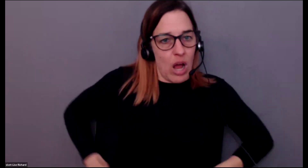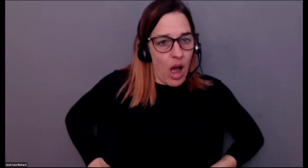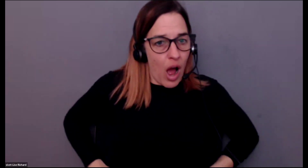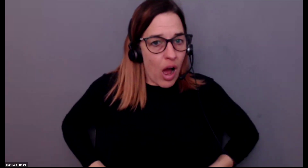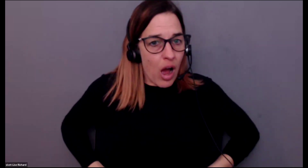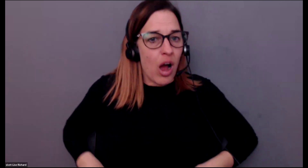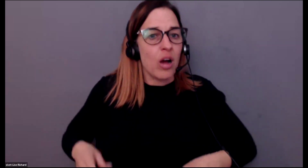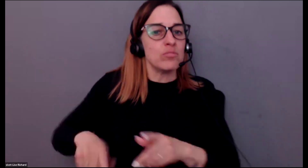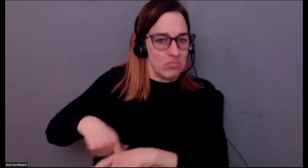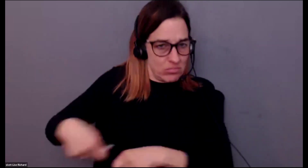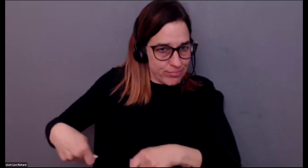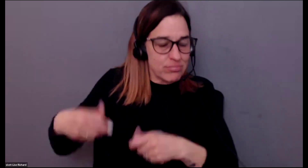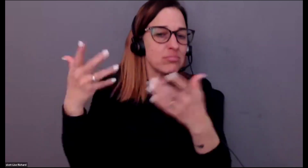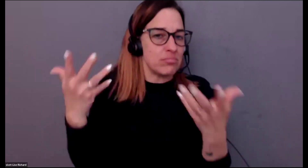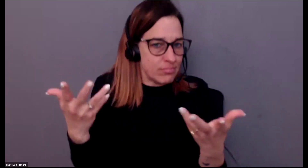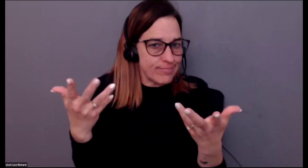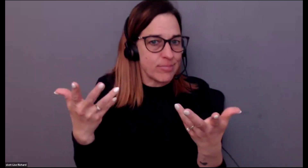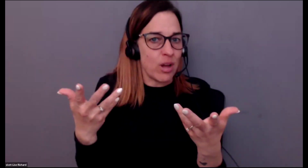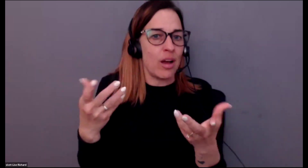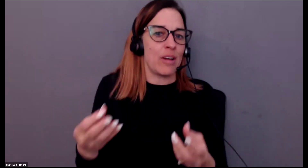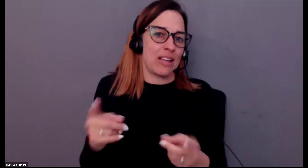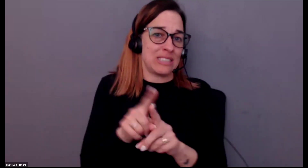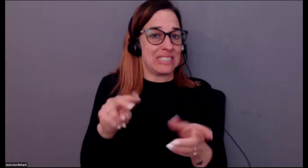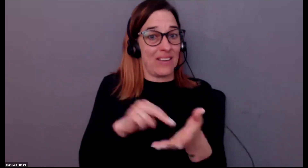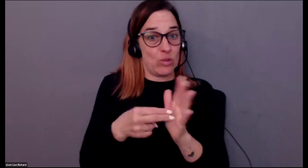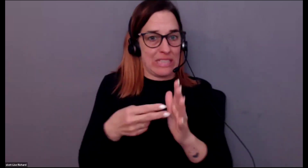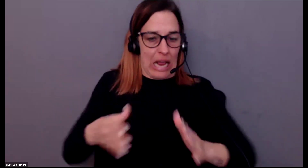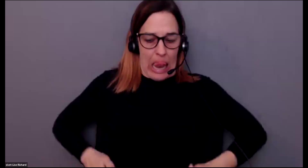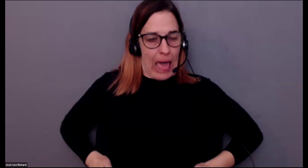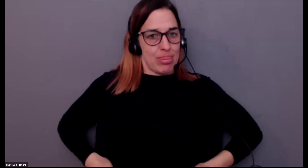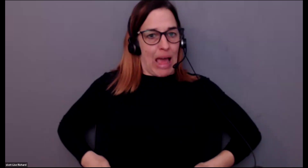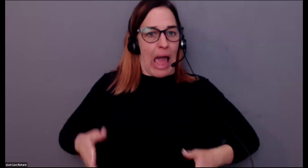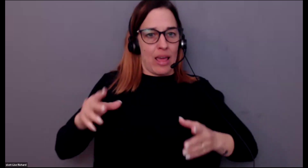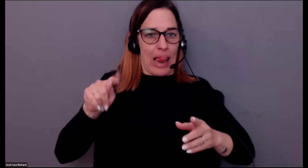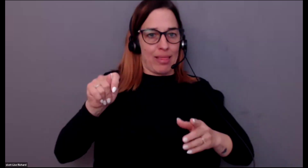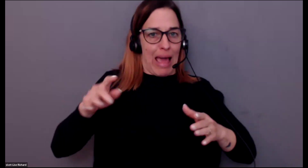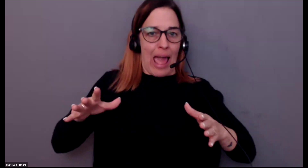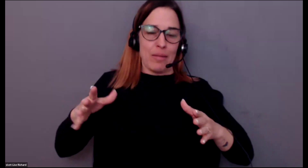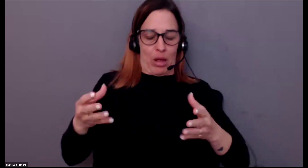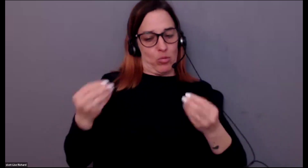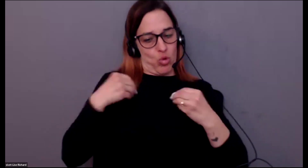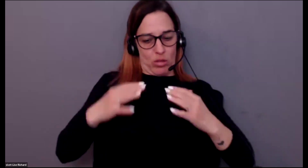OK? Donc là, ben, on vient mettre notre taille en évidence.